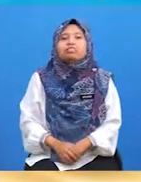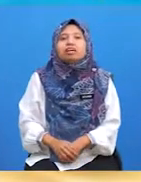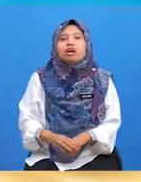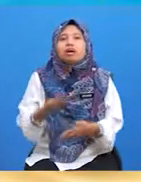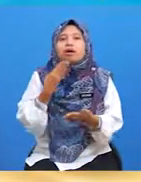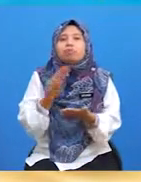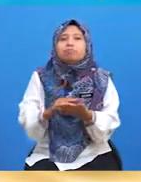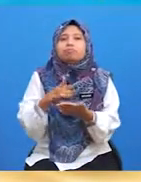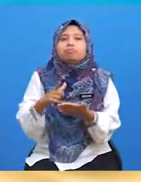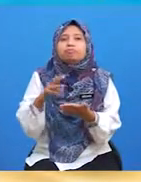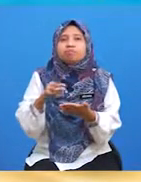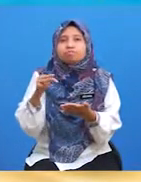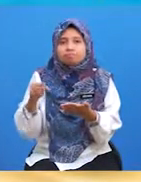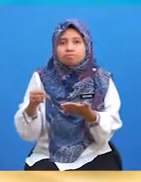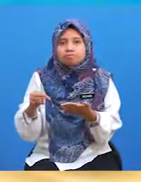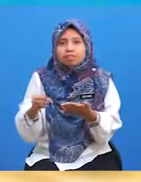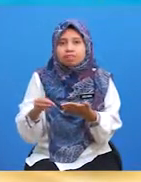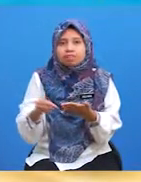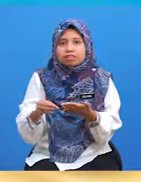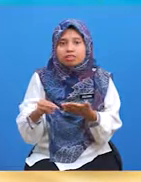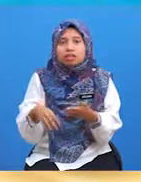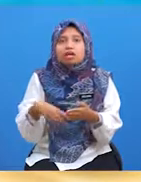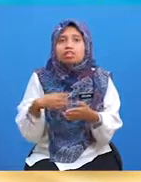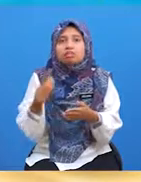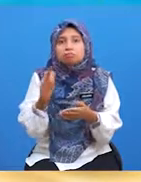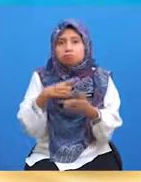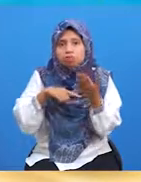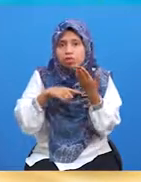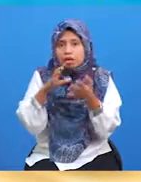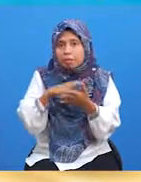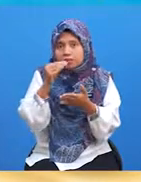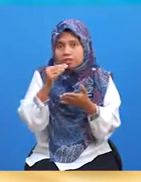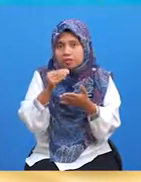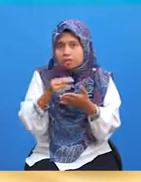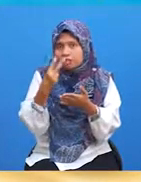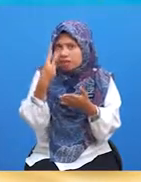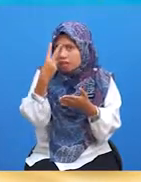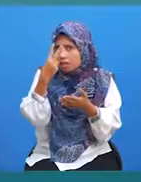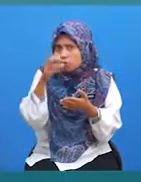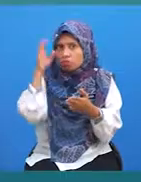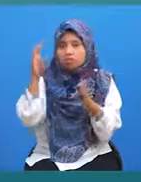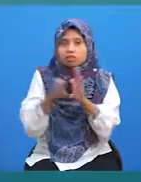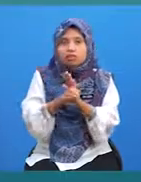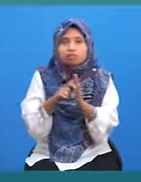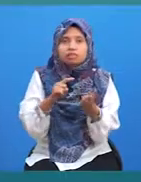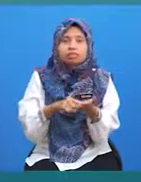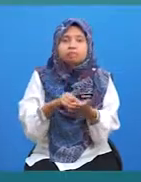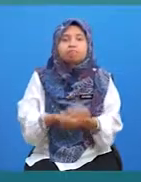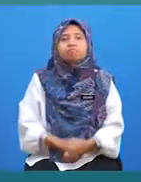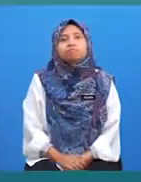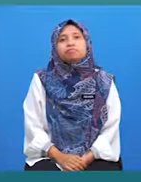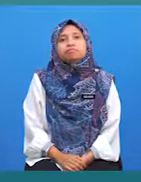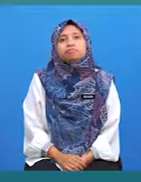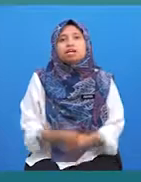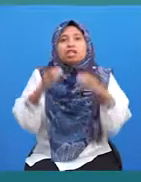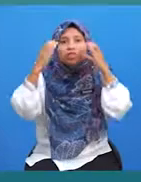murid-murid. Sebelum kita memulakan pelajaran pada hari ini, sila perhatikan gambar ini.